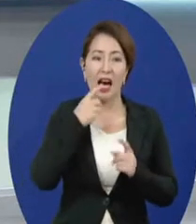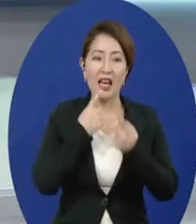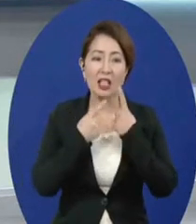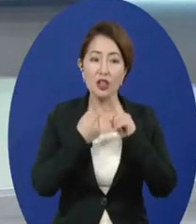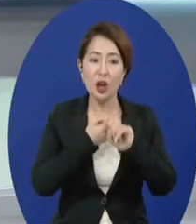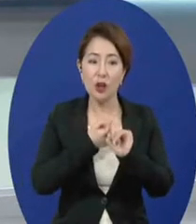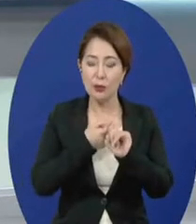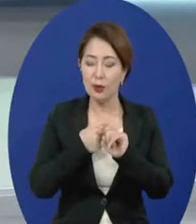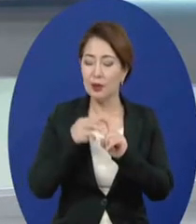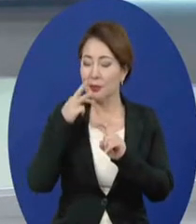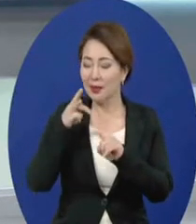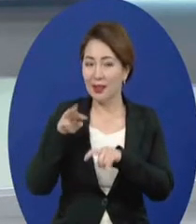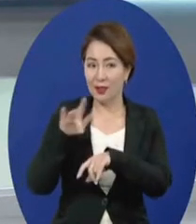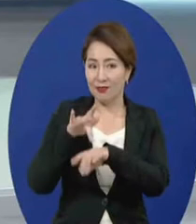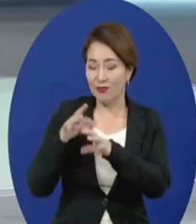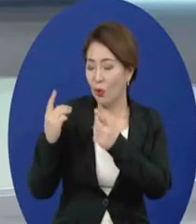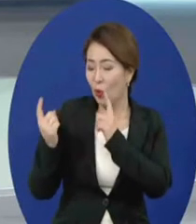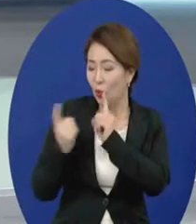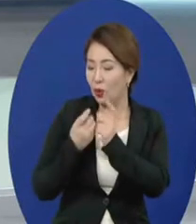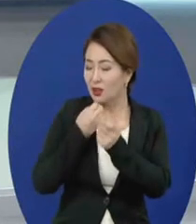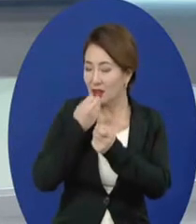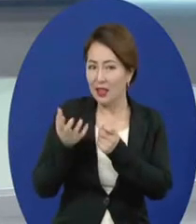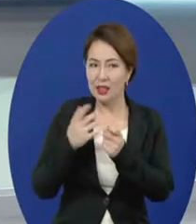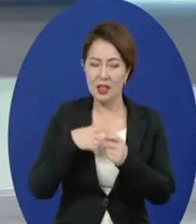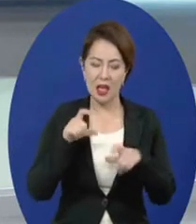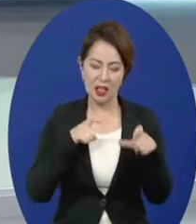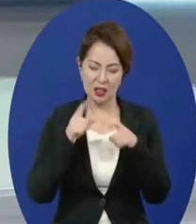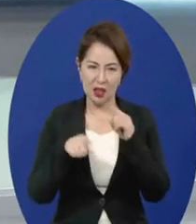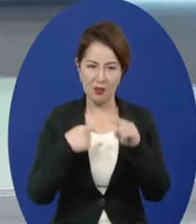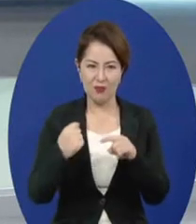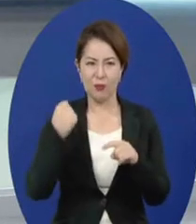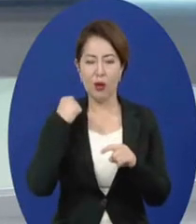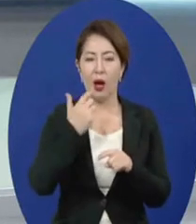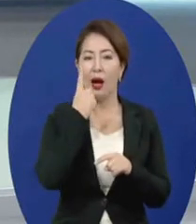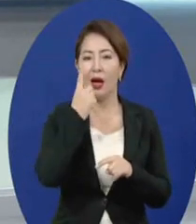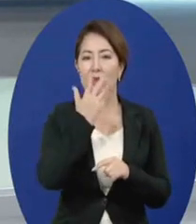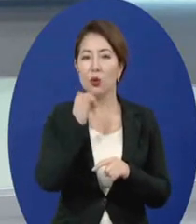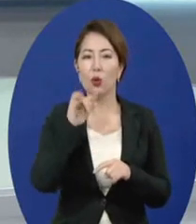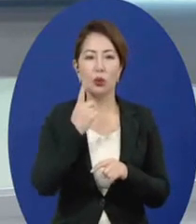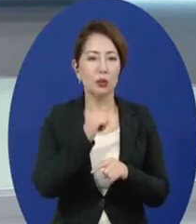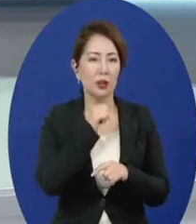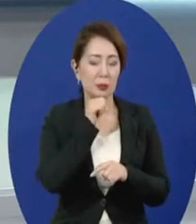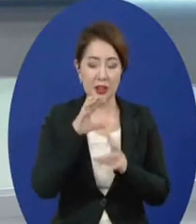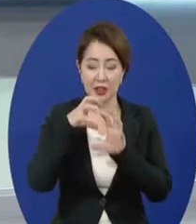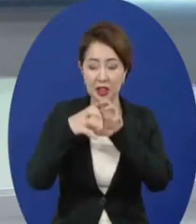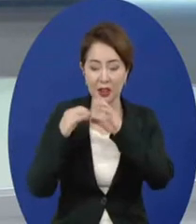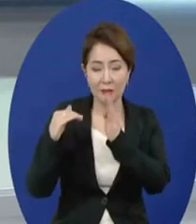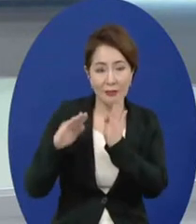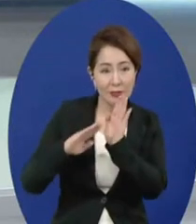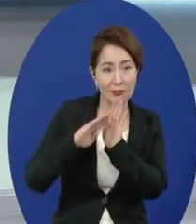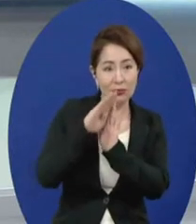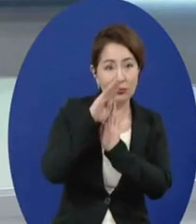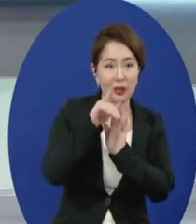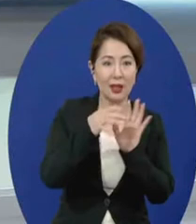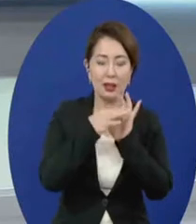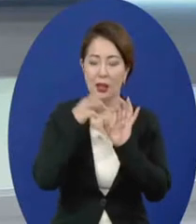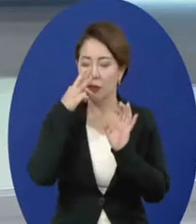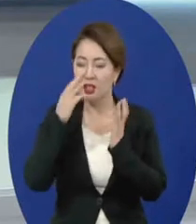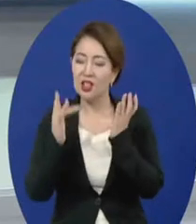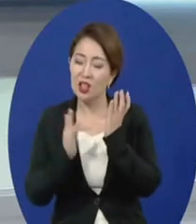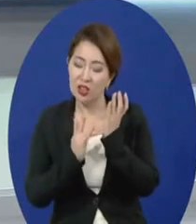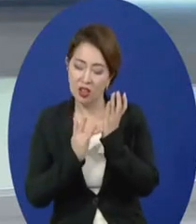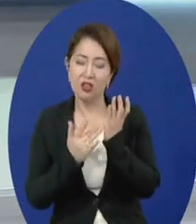аа. Тиймээс Монгол Улсын засгийн газар эдийн засгийн тэргүүлэгч чиглэлтэй зөвхөн уул уурхаг бус дэлхийн нийтийн хөгжлийн чиг хандлагыг тодорхойлж байгаа